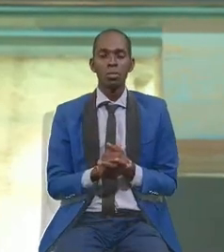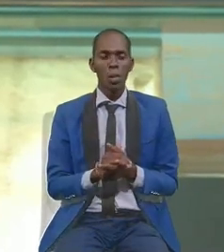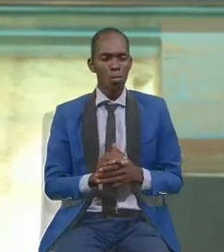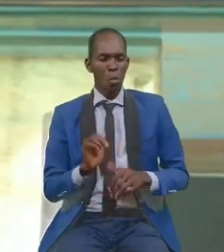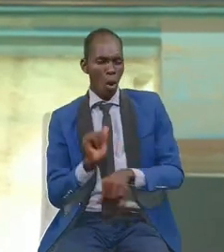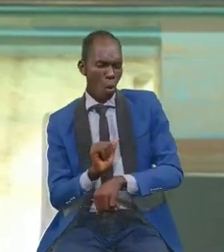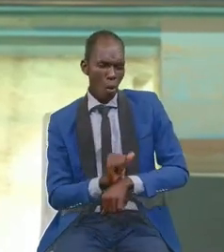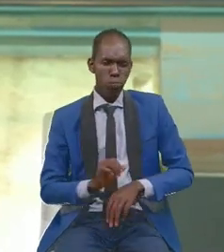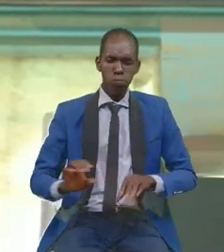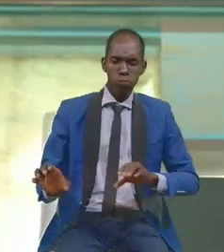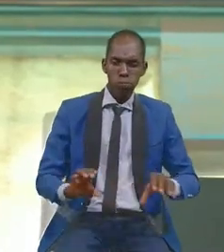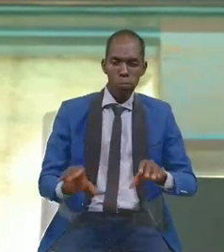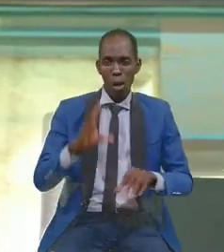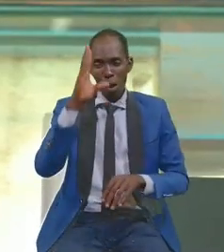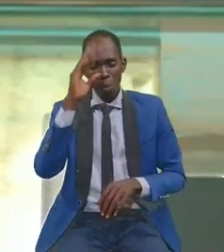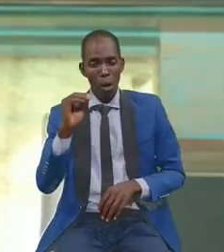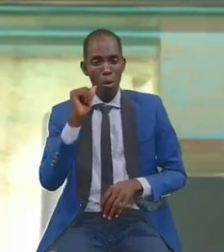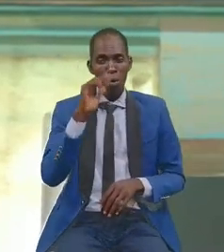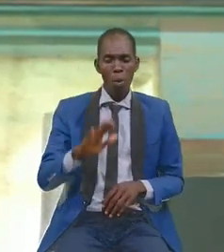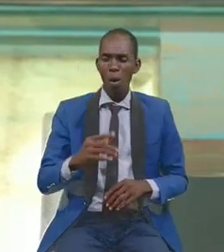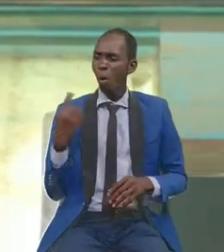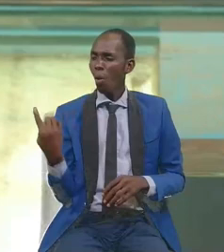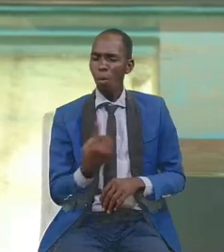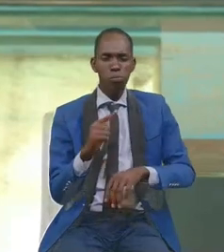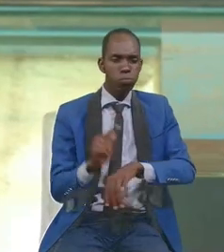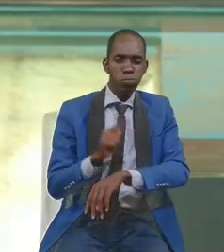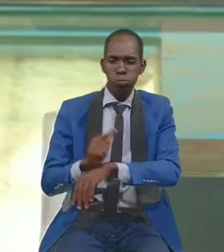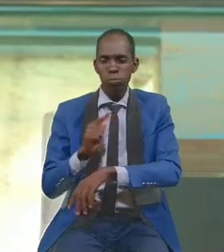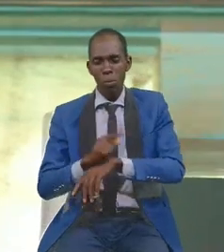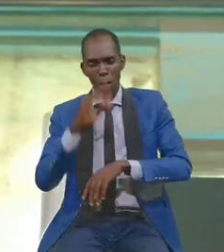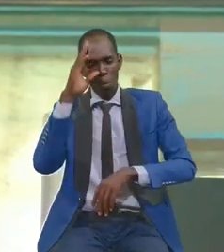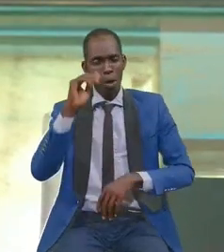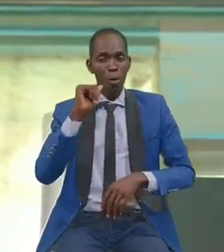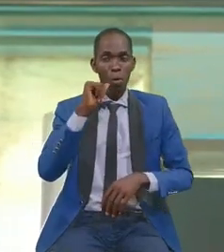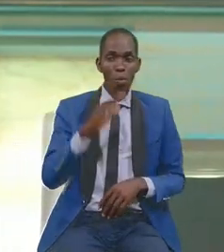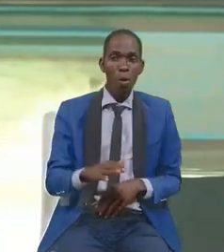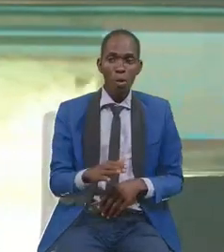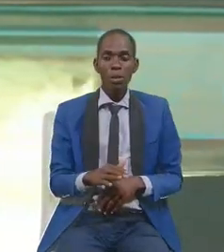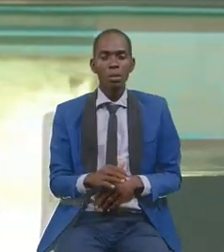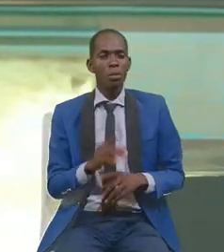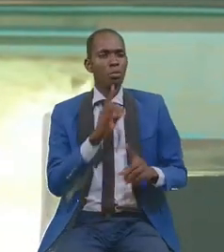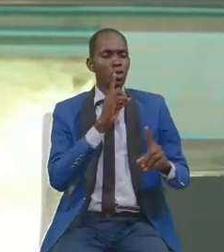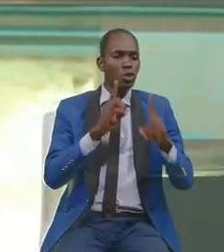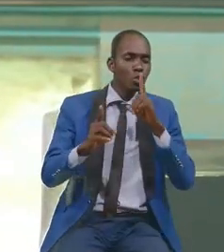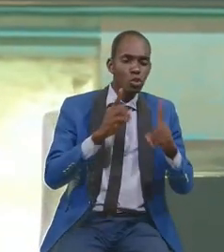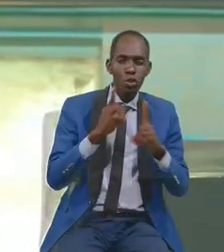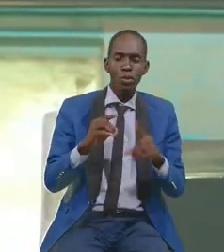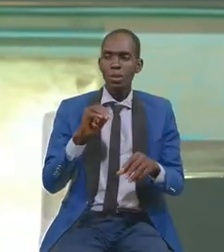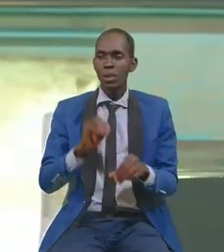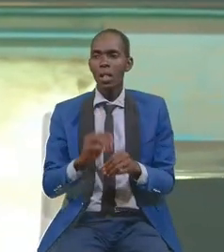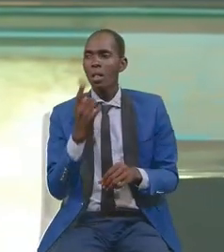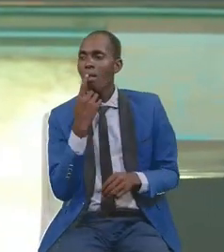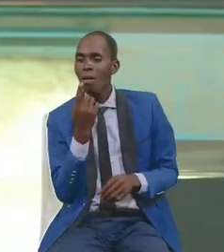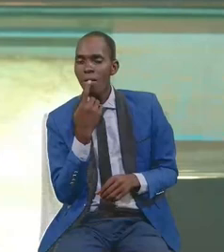la femme active, l'homme laborieux, la femme laborieuse, il parle en langue, elle prie en